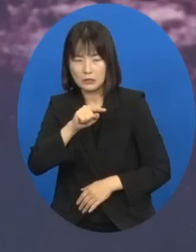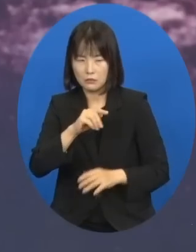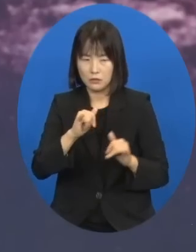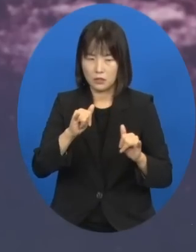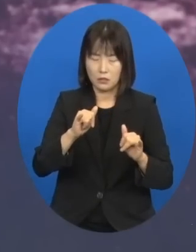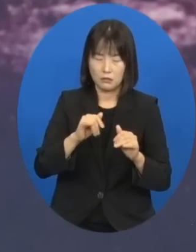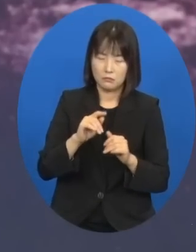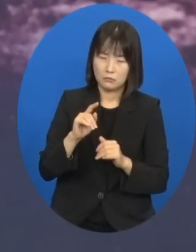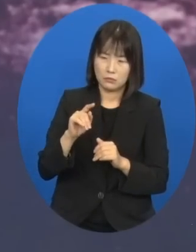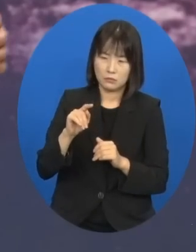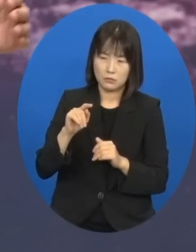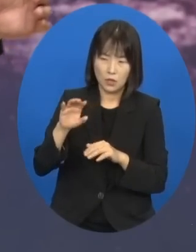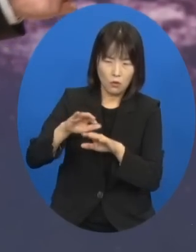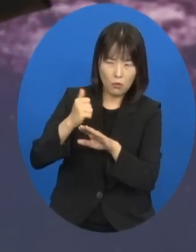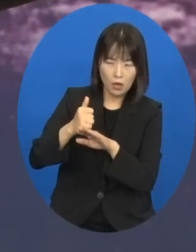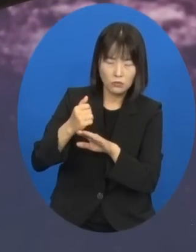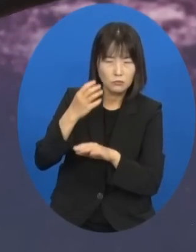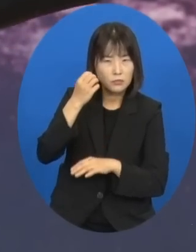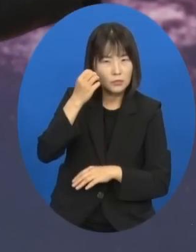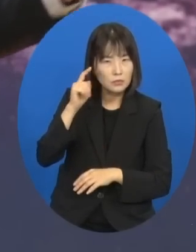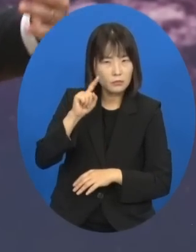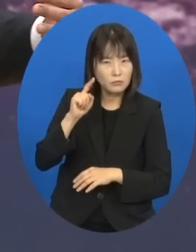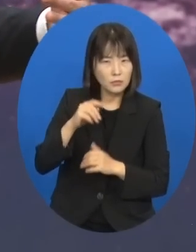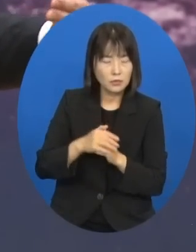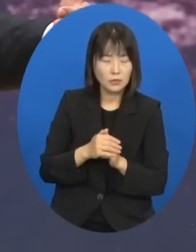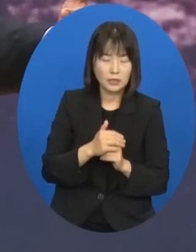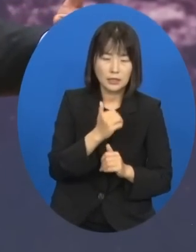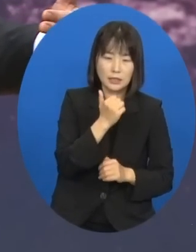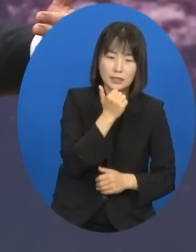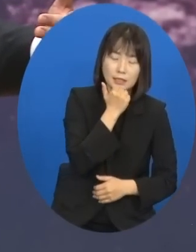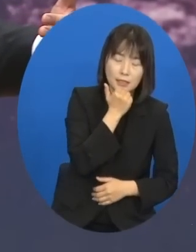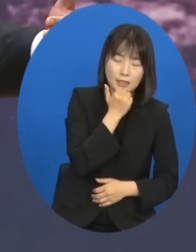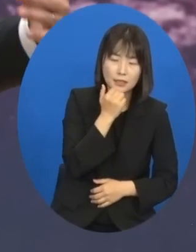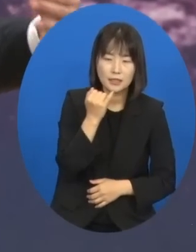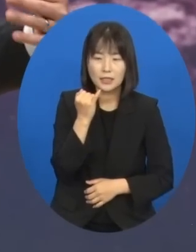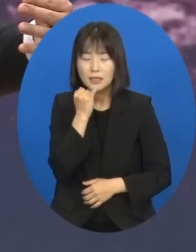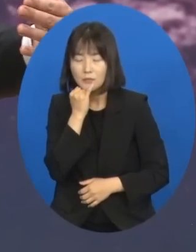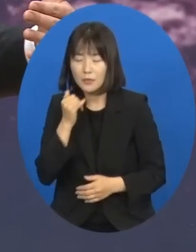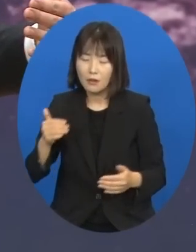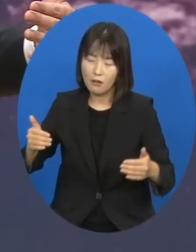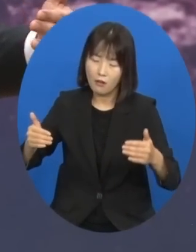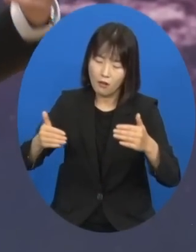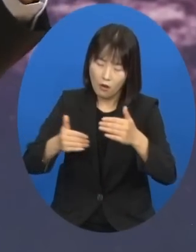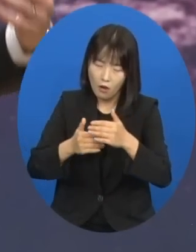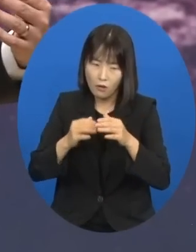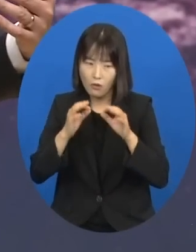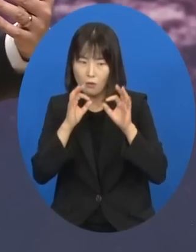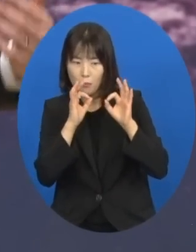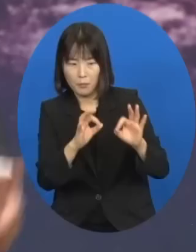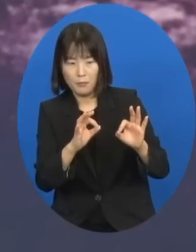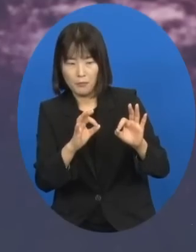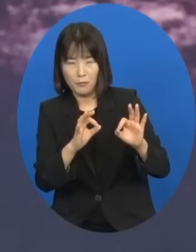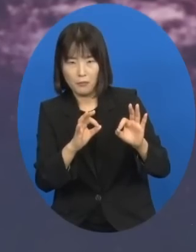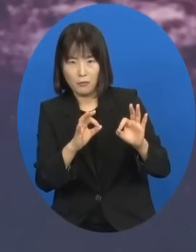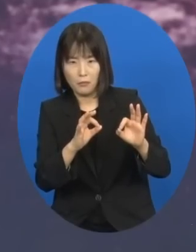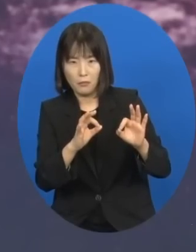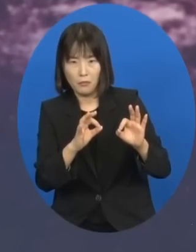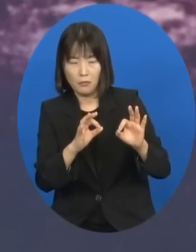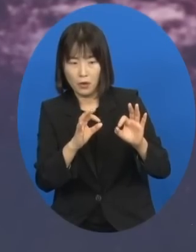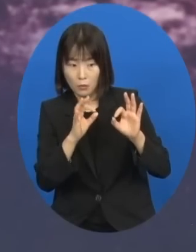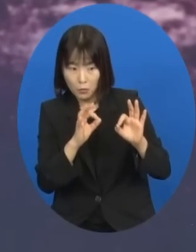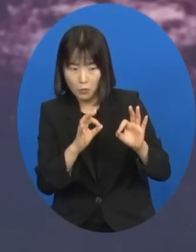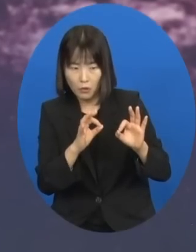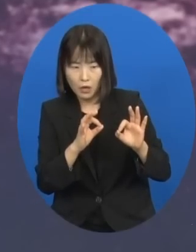사람이에요. 이삭이 리버가를 이렇게 껴안는 장면을 봅니다. 성경 읽어보세요. 그걸 보고 아, 왜 날 속였냐